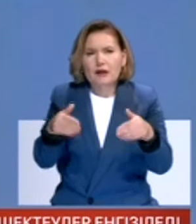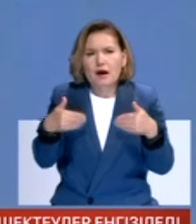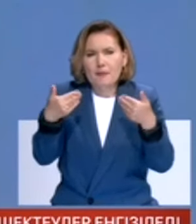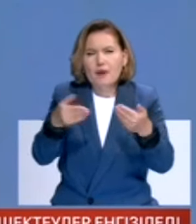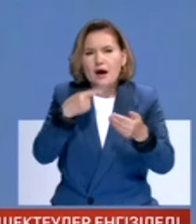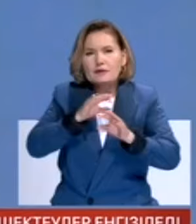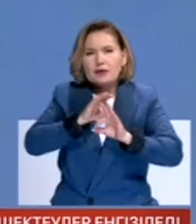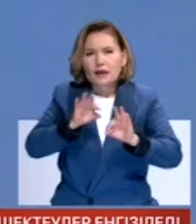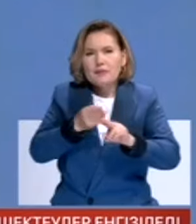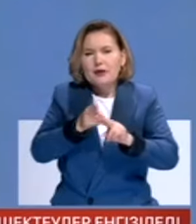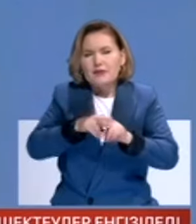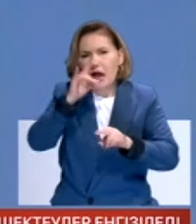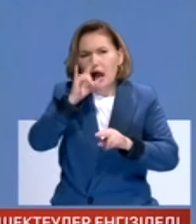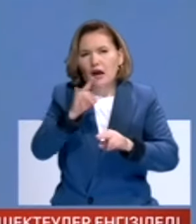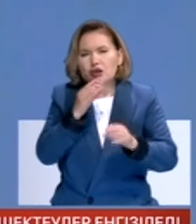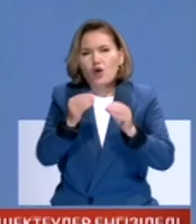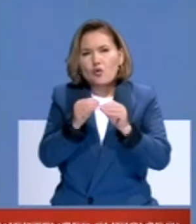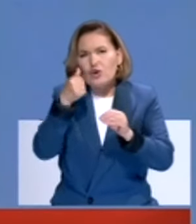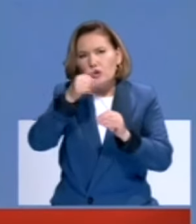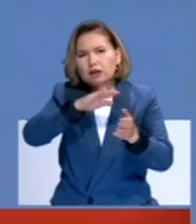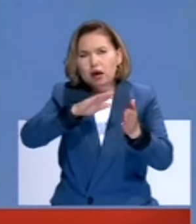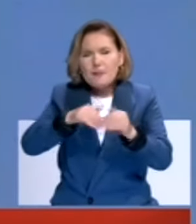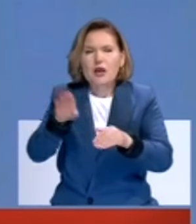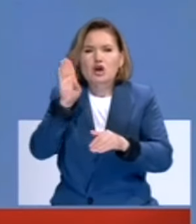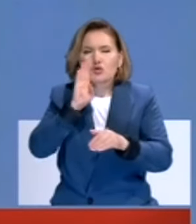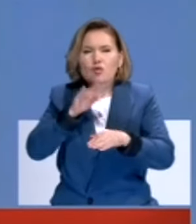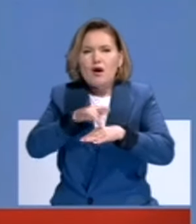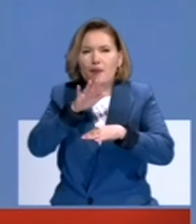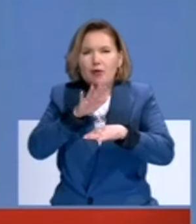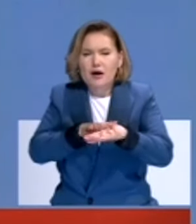отыр. Себебі елде 10 жылдан кейін тіршілік нәрі